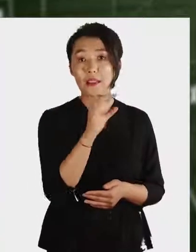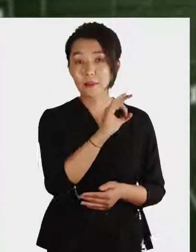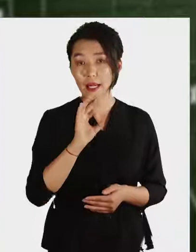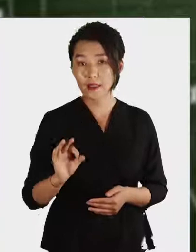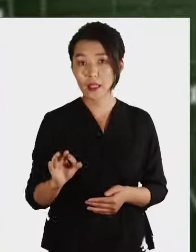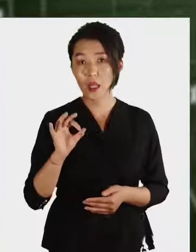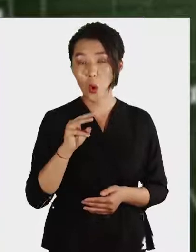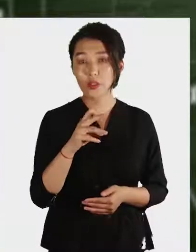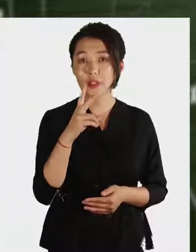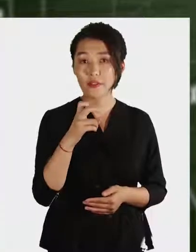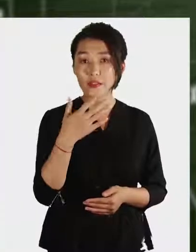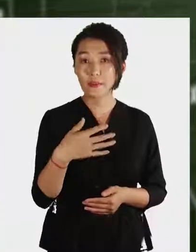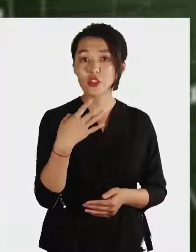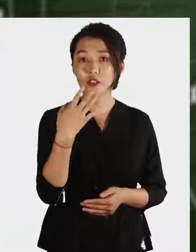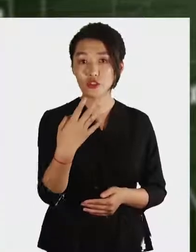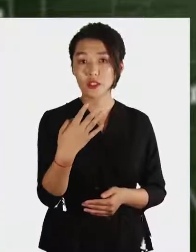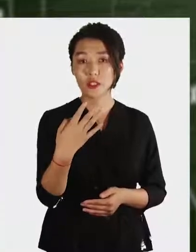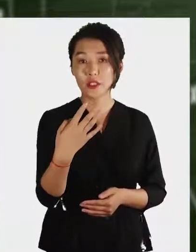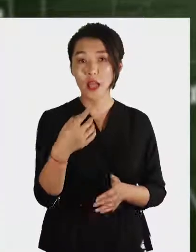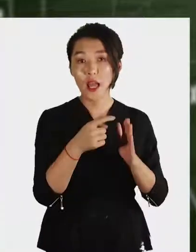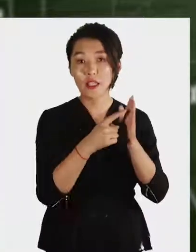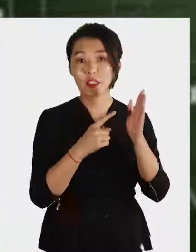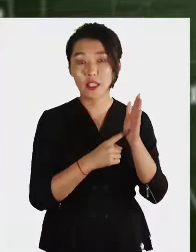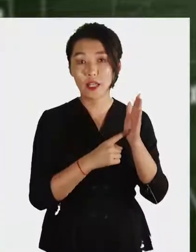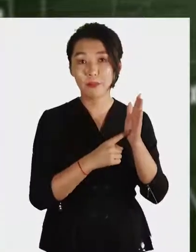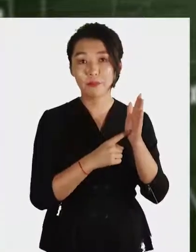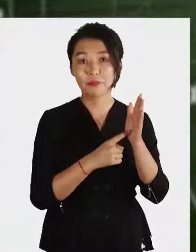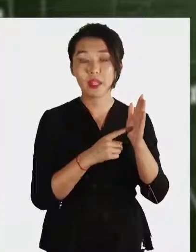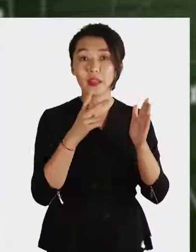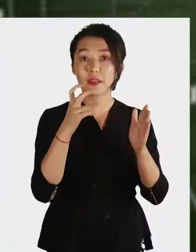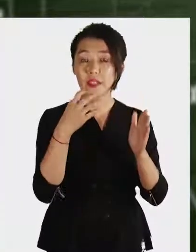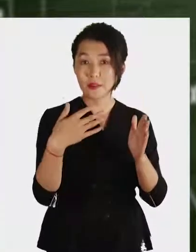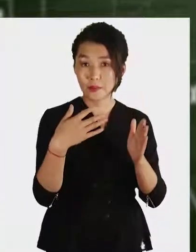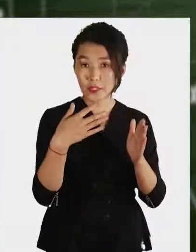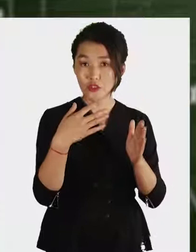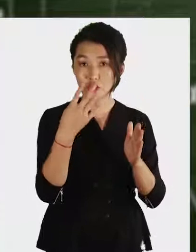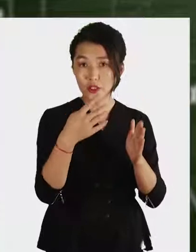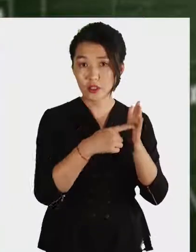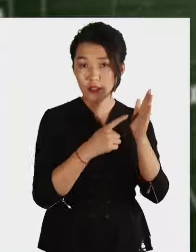1% от 254 делим 254 на 100, будет